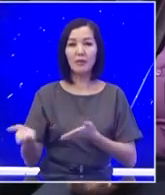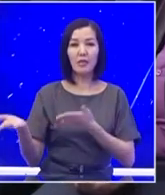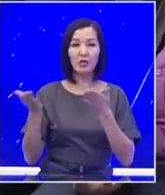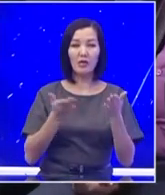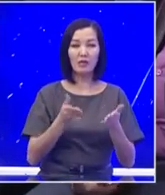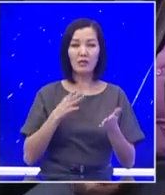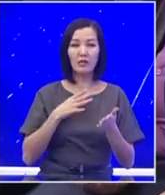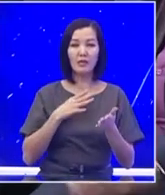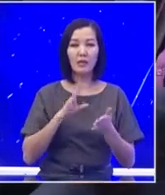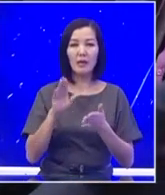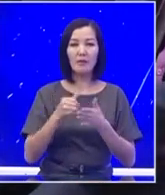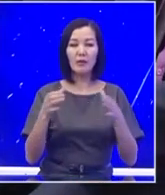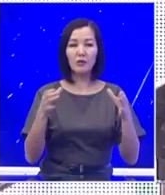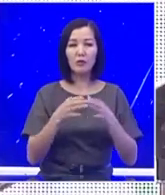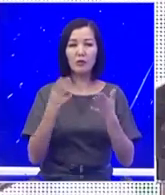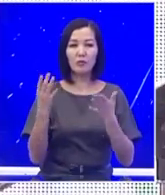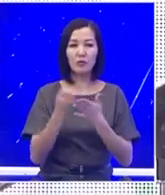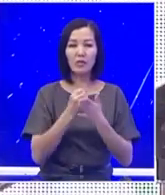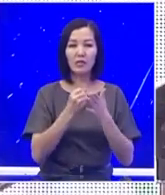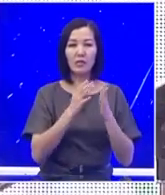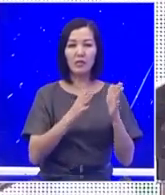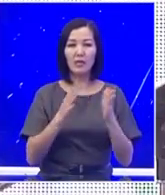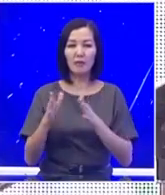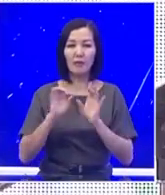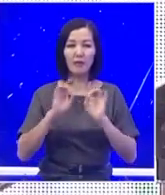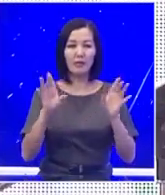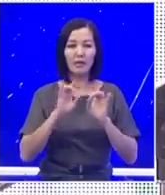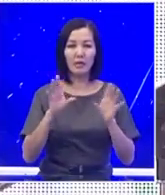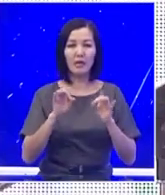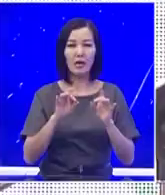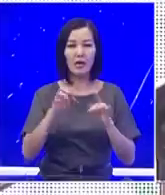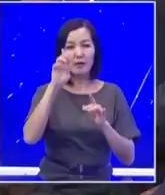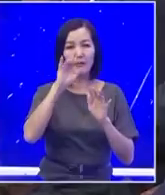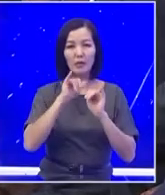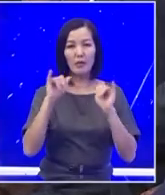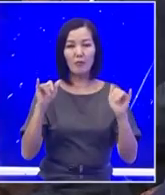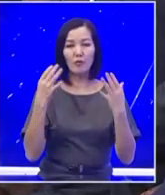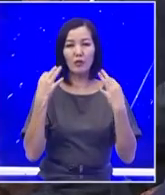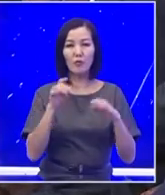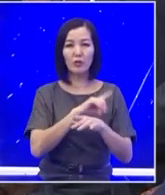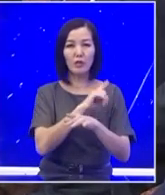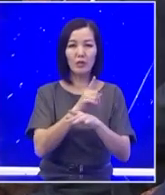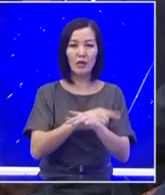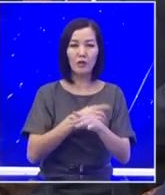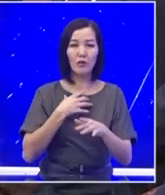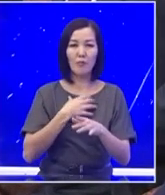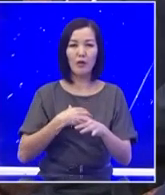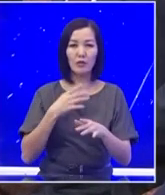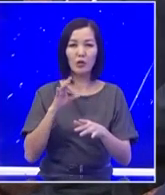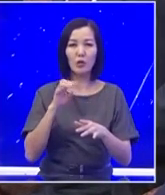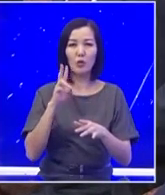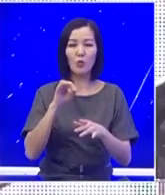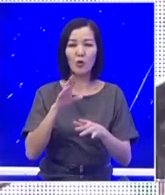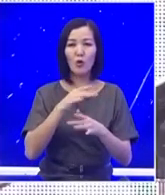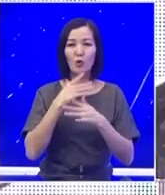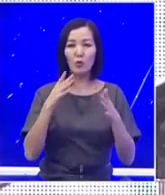шақыртылыпты. Бастыйым жеткен жетістіктерді аймақ басшысы тізді. Елдің өркендеуі тәуелсіздікті нығайтудағы маңызды рөлін атап